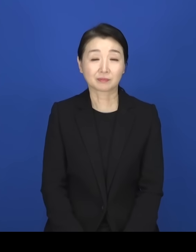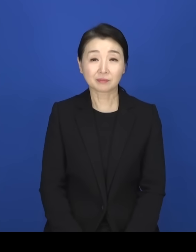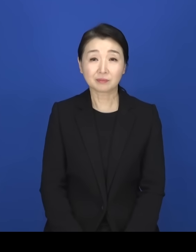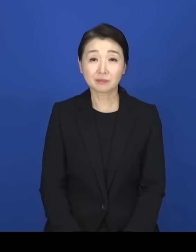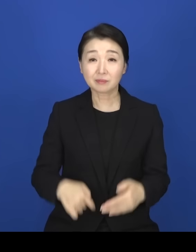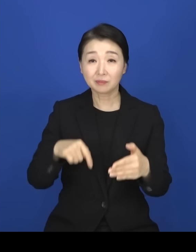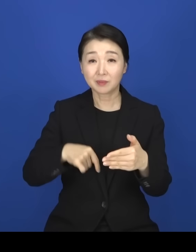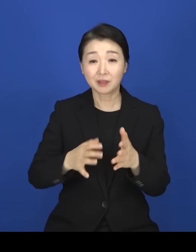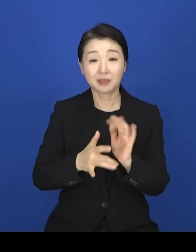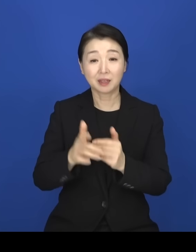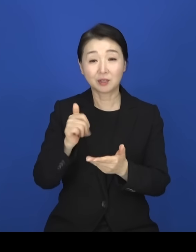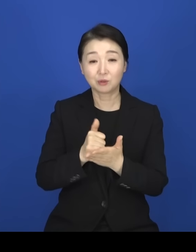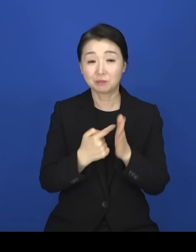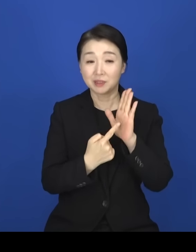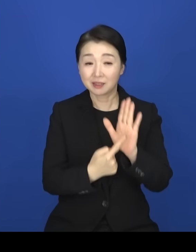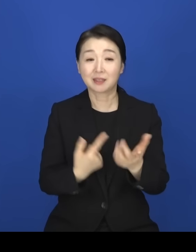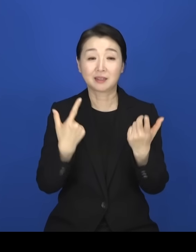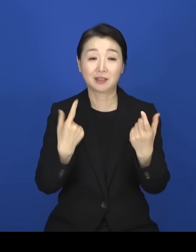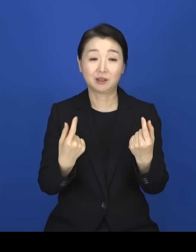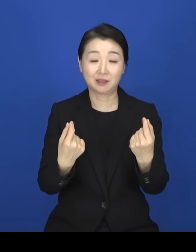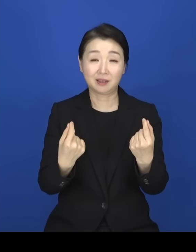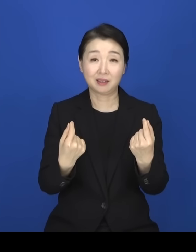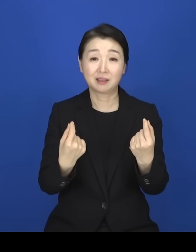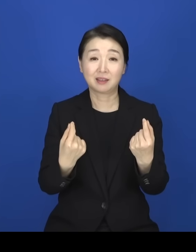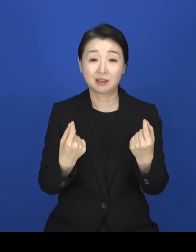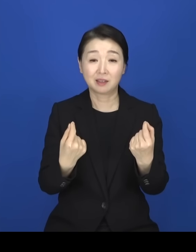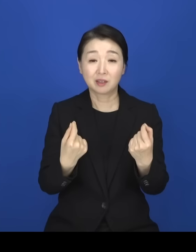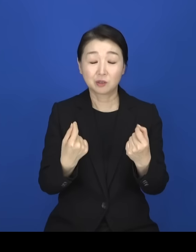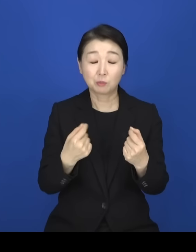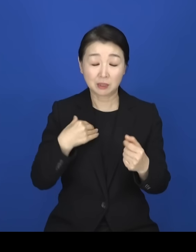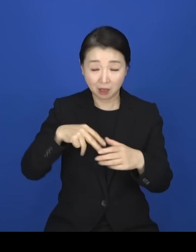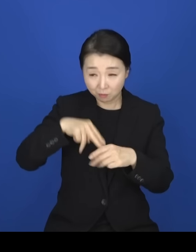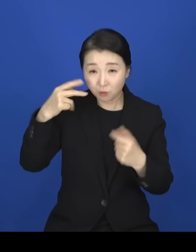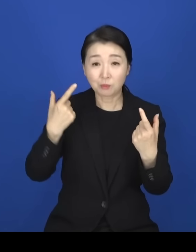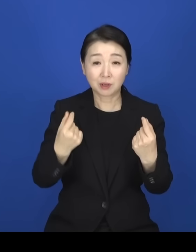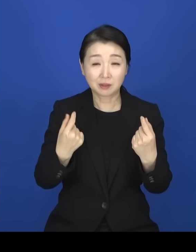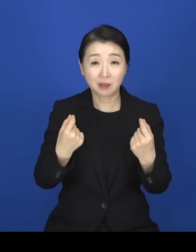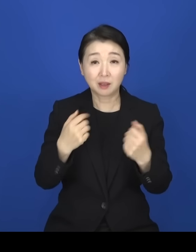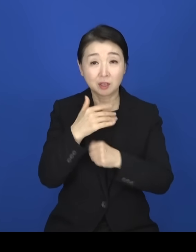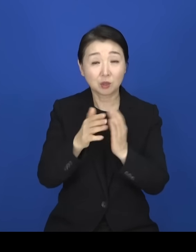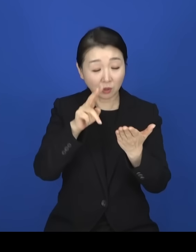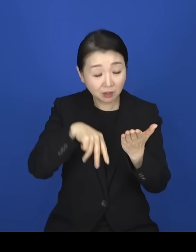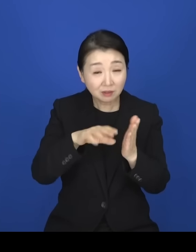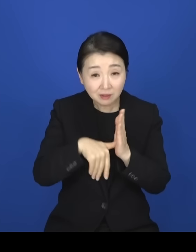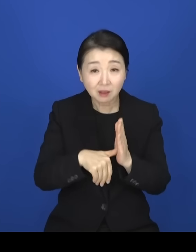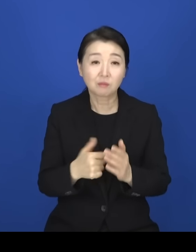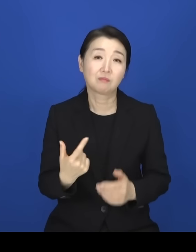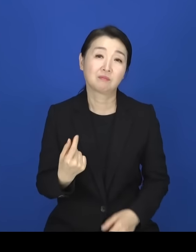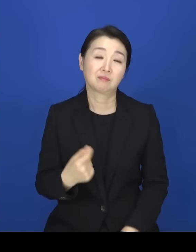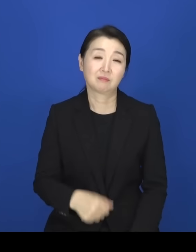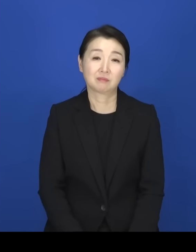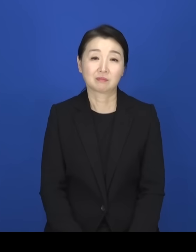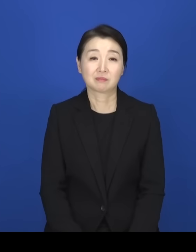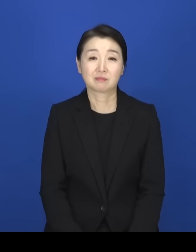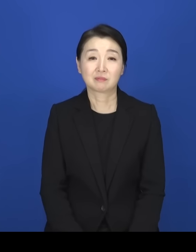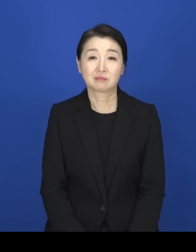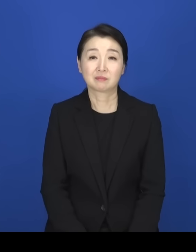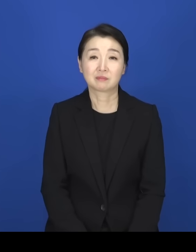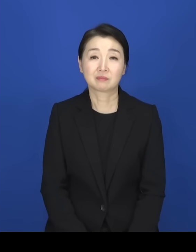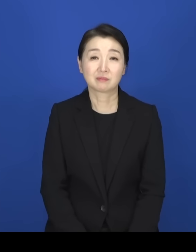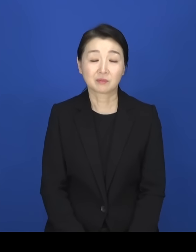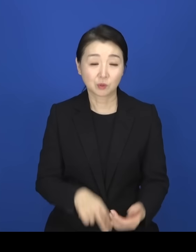안에 예수님이 드러나는 상황까지 계속 벗겨진 것 같아요. 성경을 통독하면서 한 장 한 장. 네.